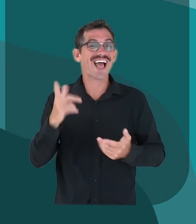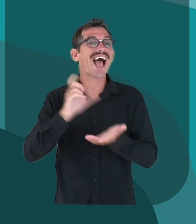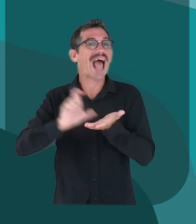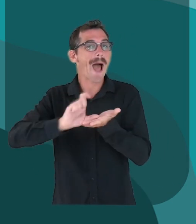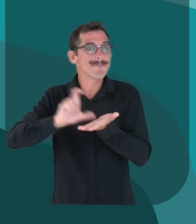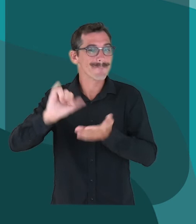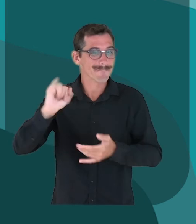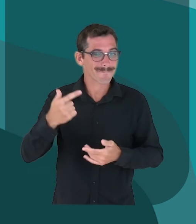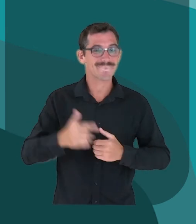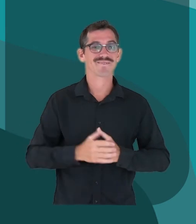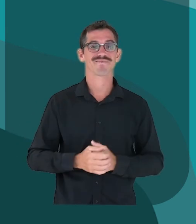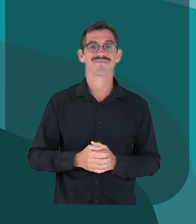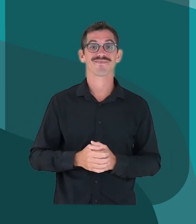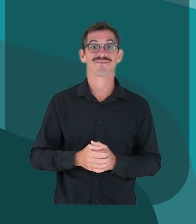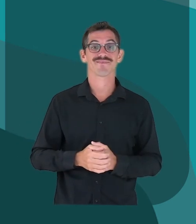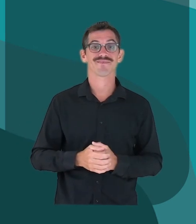mon Instagram,